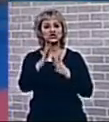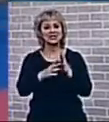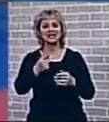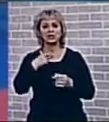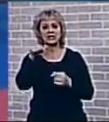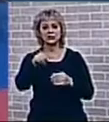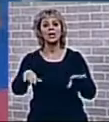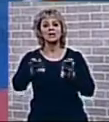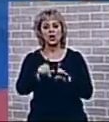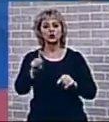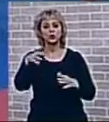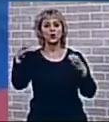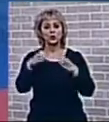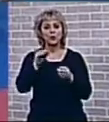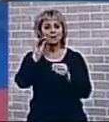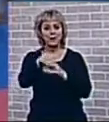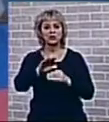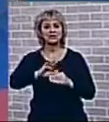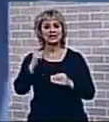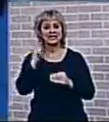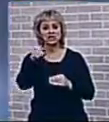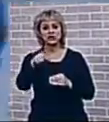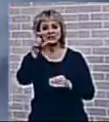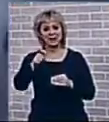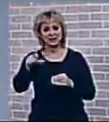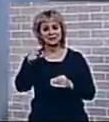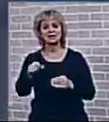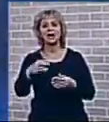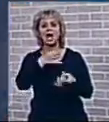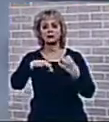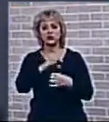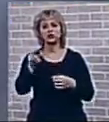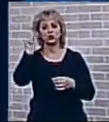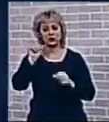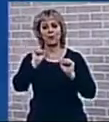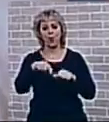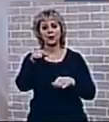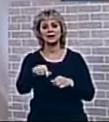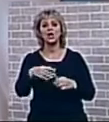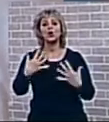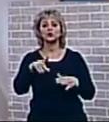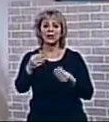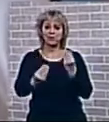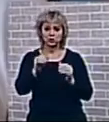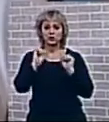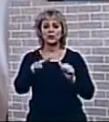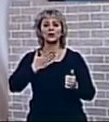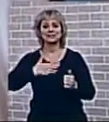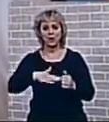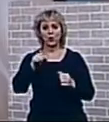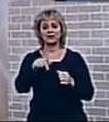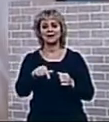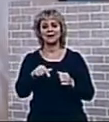жестовому языку. Так что, когда группа пополнилась неслышащими спортсменами, общаться с ними учитель уже мог. Уже пошутить с ними спокойно